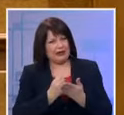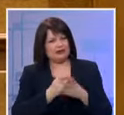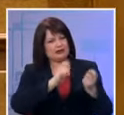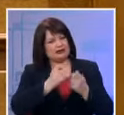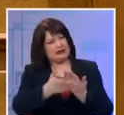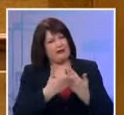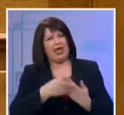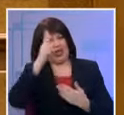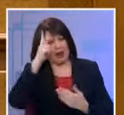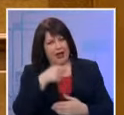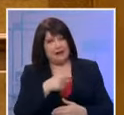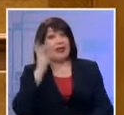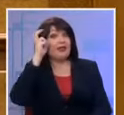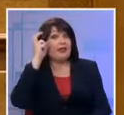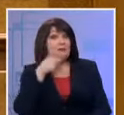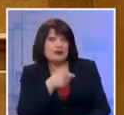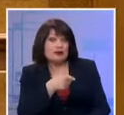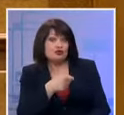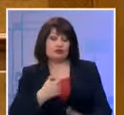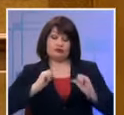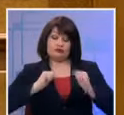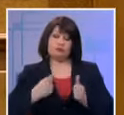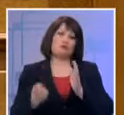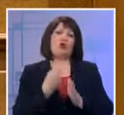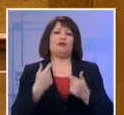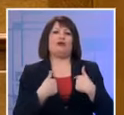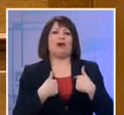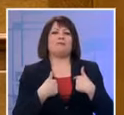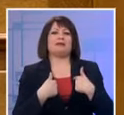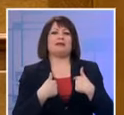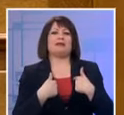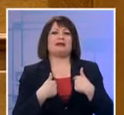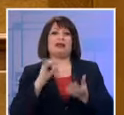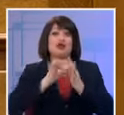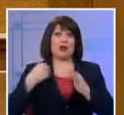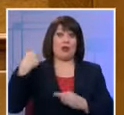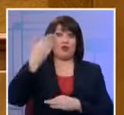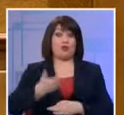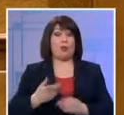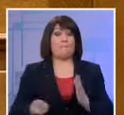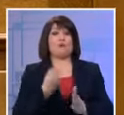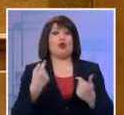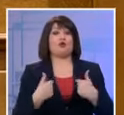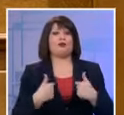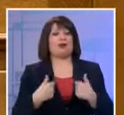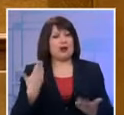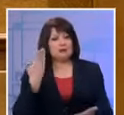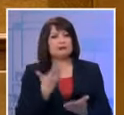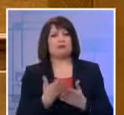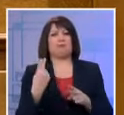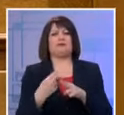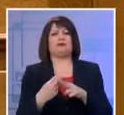επανορθώσεις, σας θυμίζω ότι εμείς τολμήσαμε για πρώτη φορά στην ιστορία, για πρώτη φορά, να θέσουμε